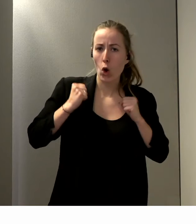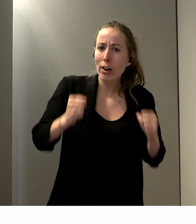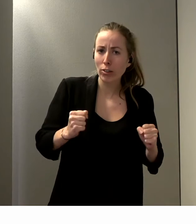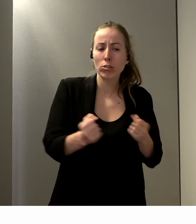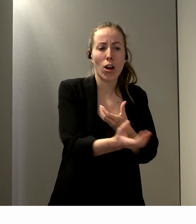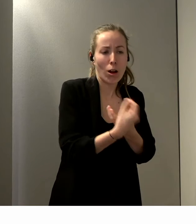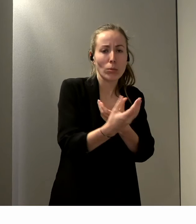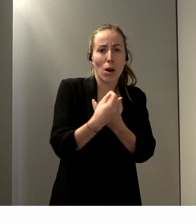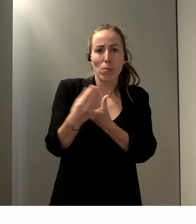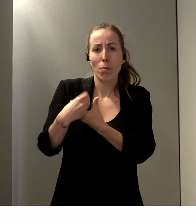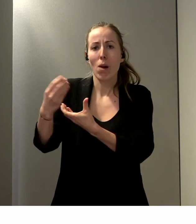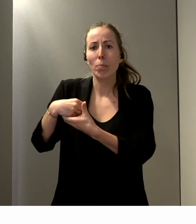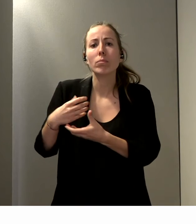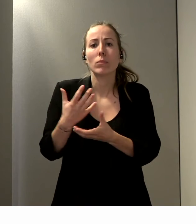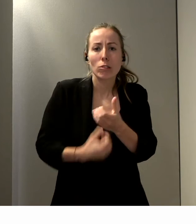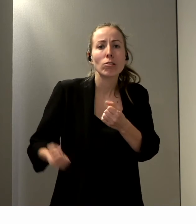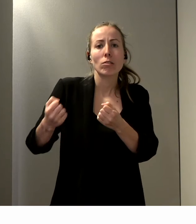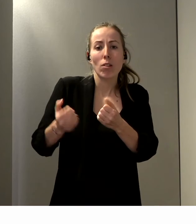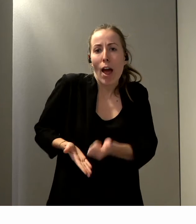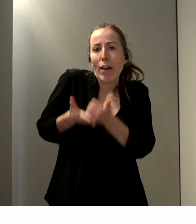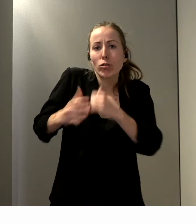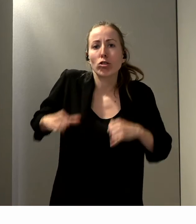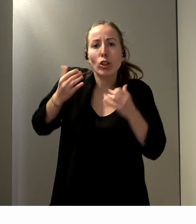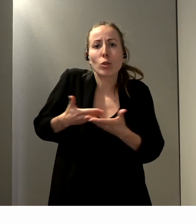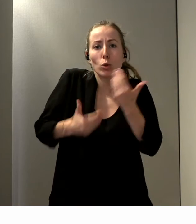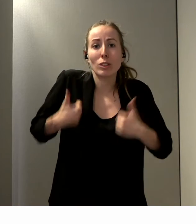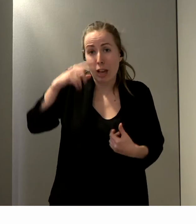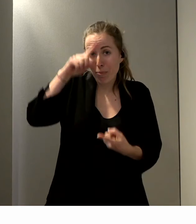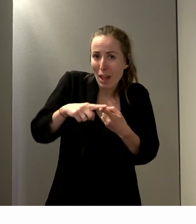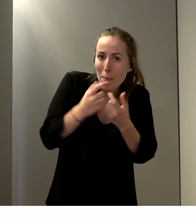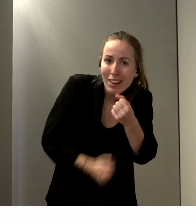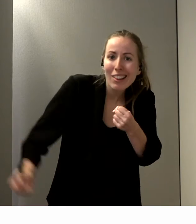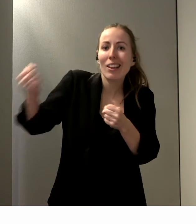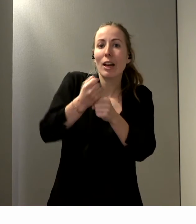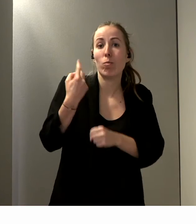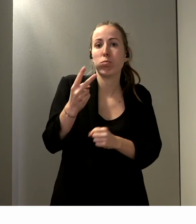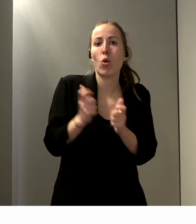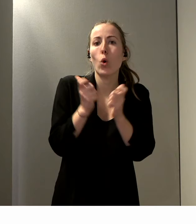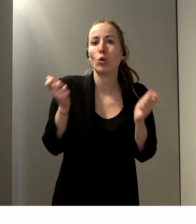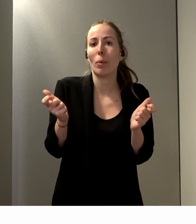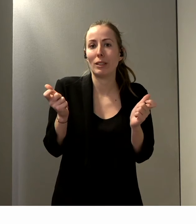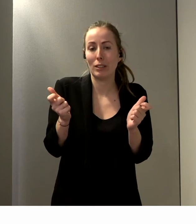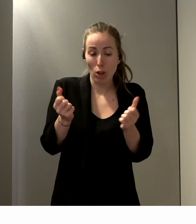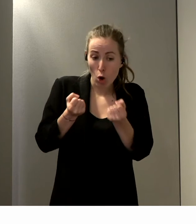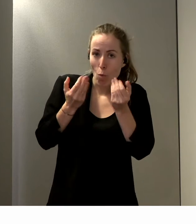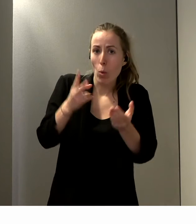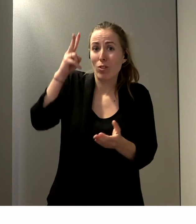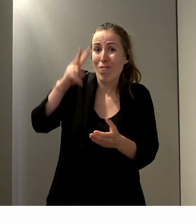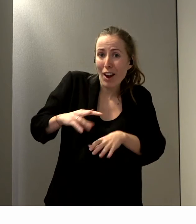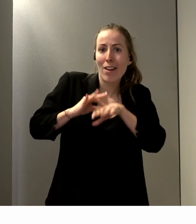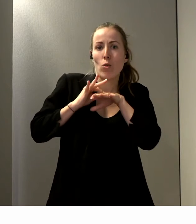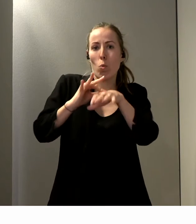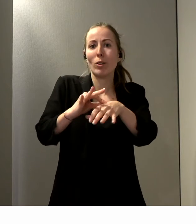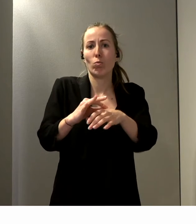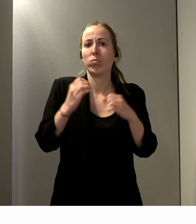jeunes en situation de handicap à la création d'entreprises. Et l'objectif, c'est pour ces jeunes-là, de leur proposer un vrai accompagnement,